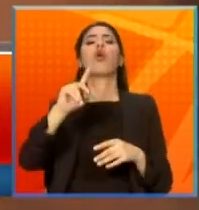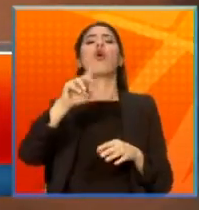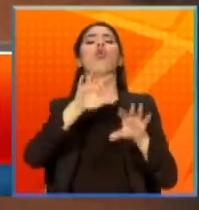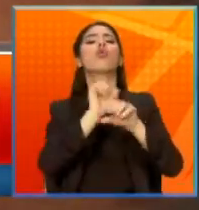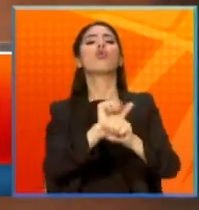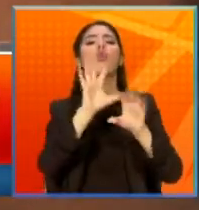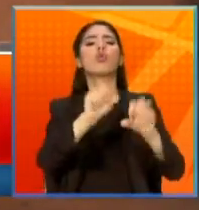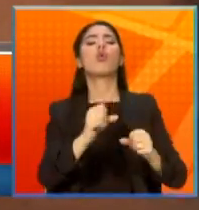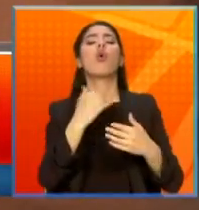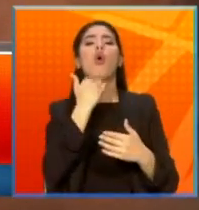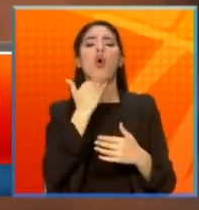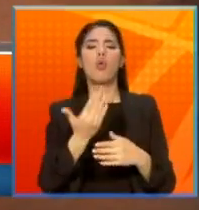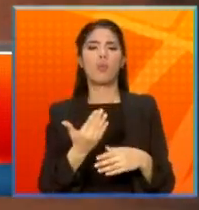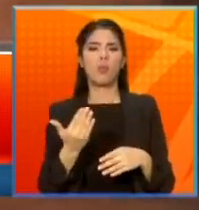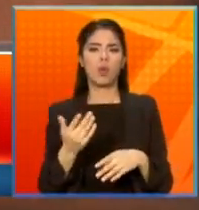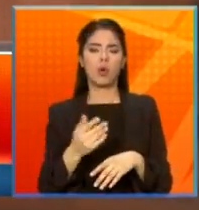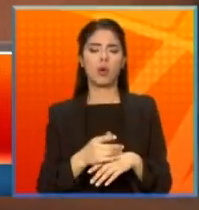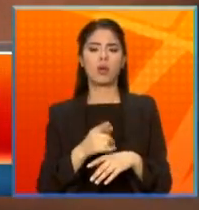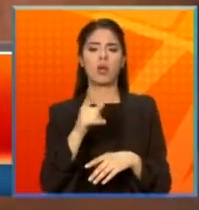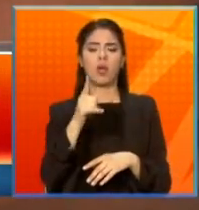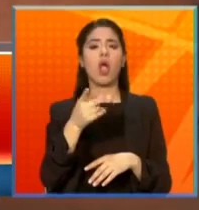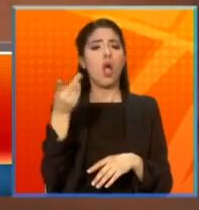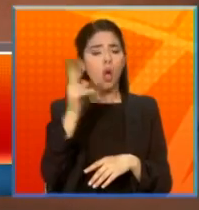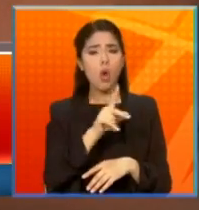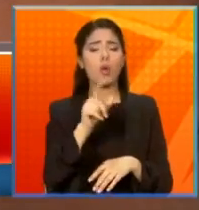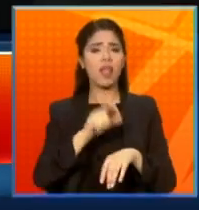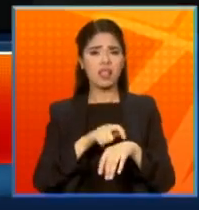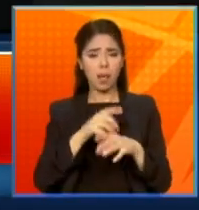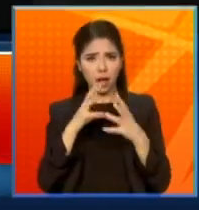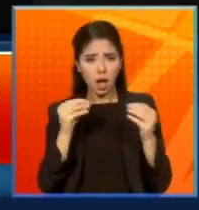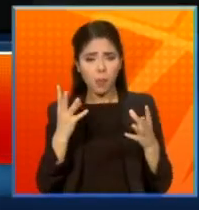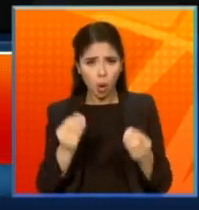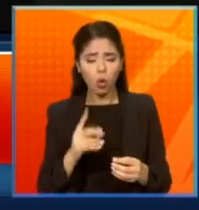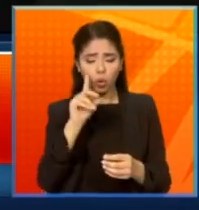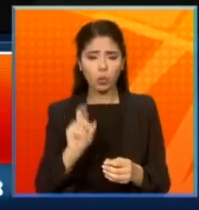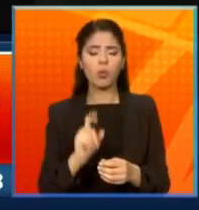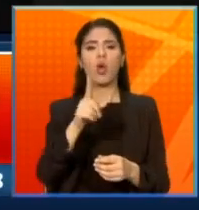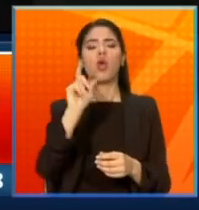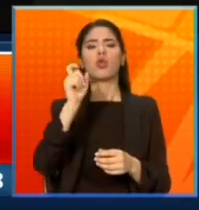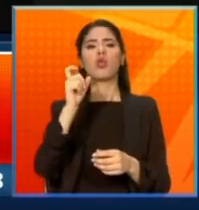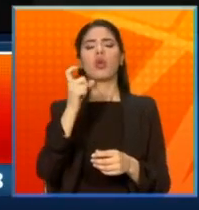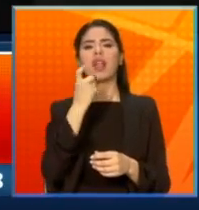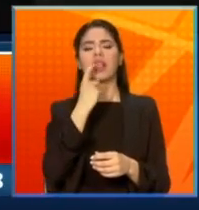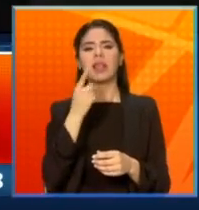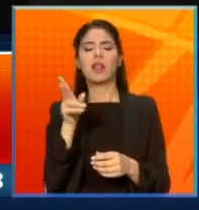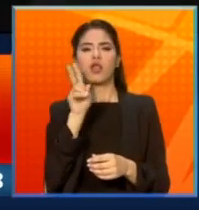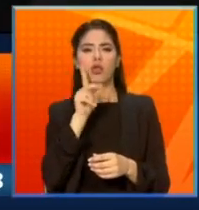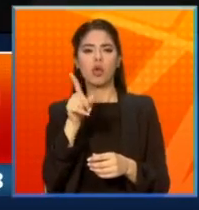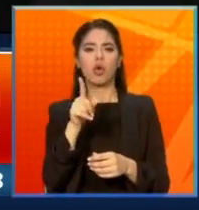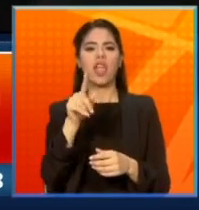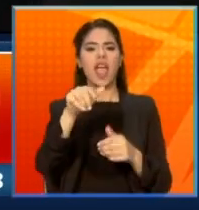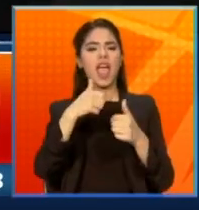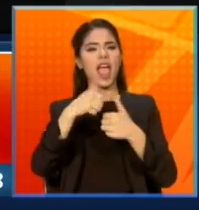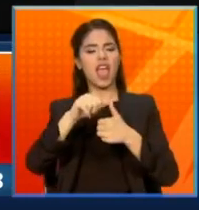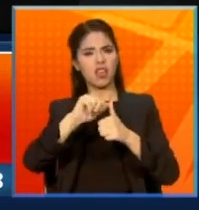Tutuklayamıyorlarmış. Bu nasıl bir şeydir? Ölümün zaman aşımı mı olurmuş? 90'lı yılların sonuydu. Handan Turgay eşinden